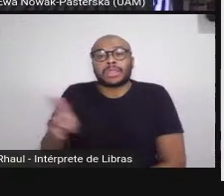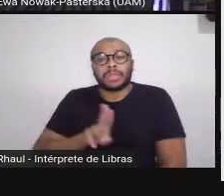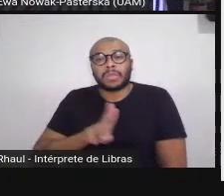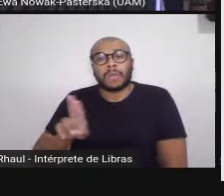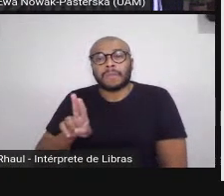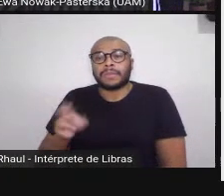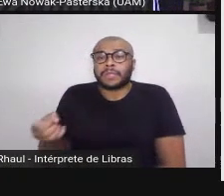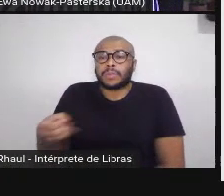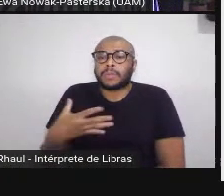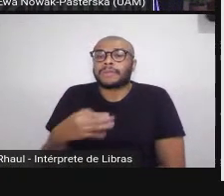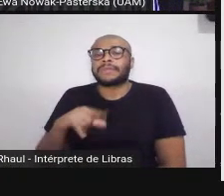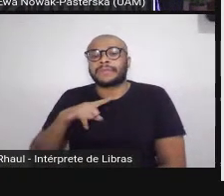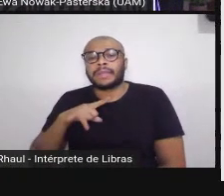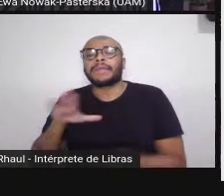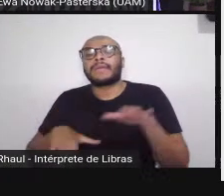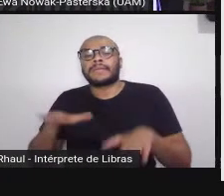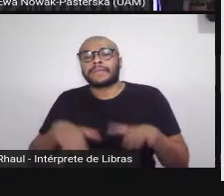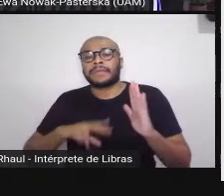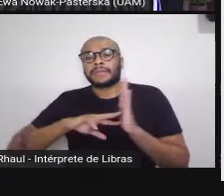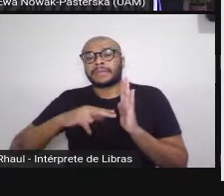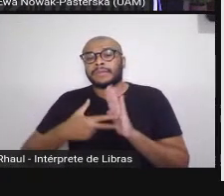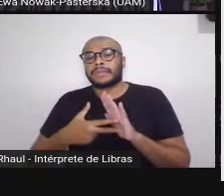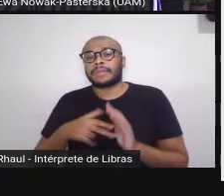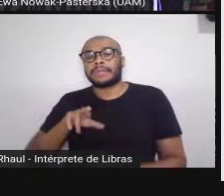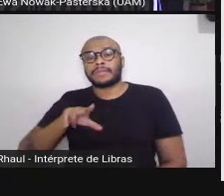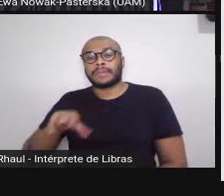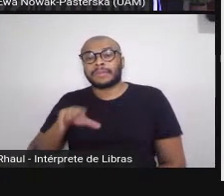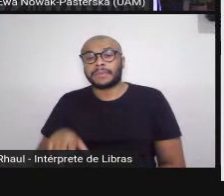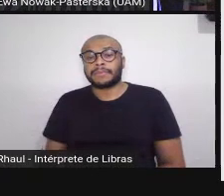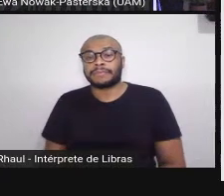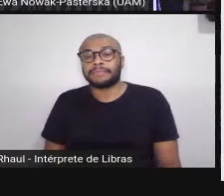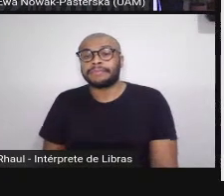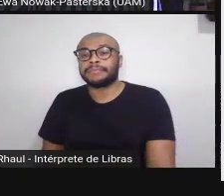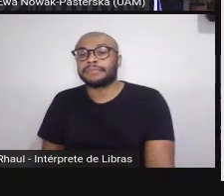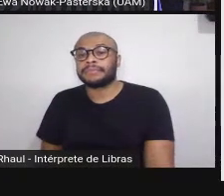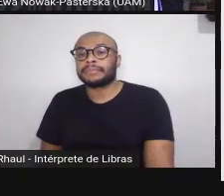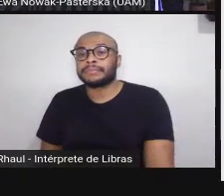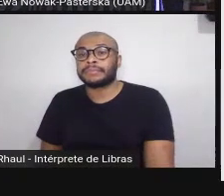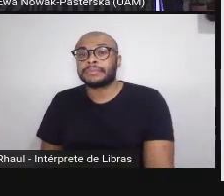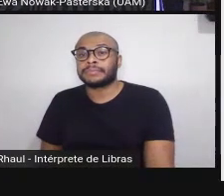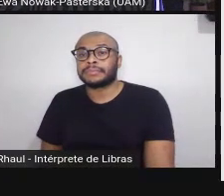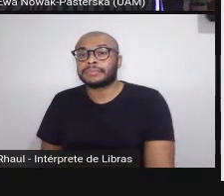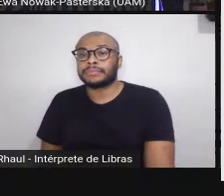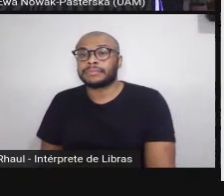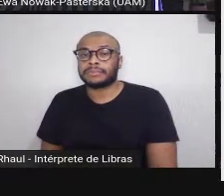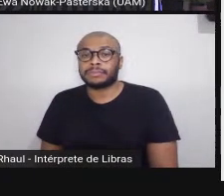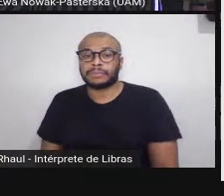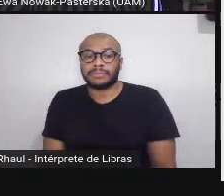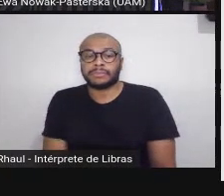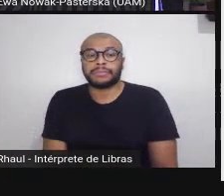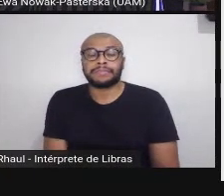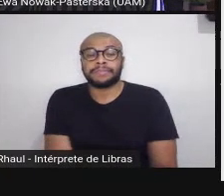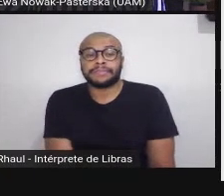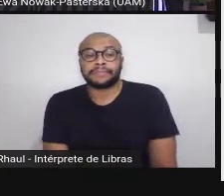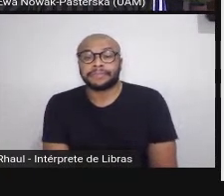sobrenomes. Então, ski não significava que algo pertencia a alguém, por exemplo.